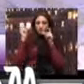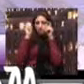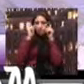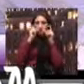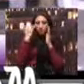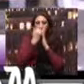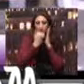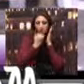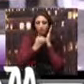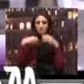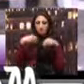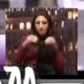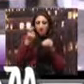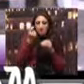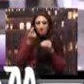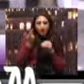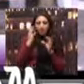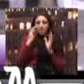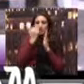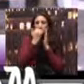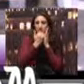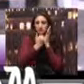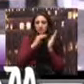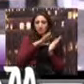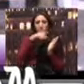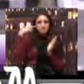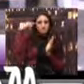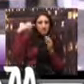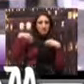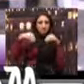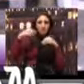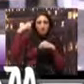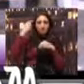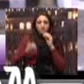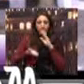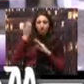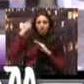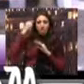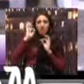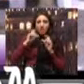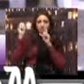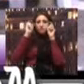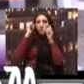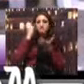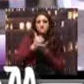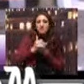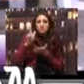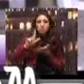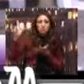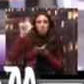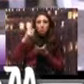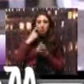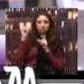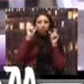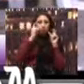على الاسعار وعلى الاسواق، لان بعض فاقدي الضمير بيرفعوا الاسعار بمزاجهم وبيستغلوا حاجه المستهلك.